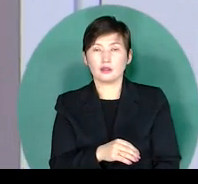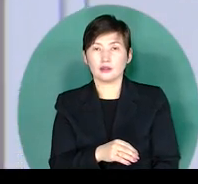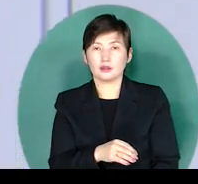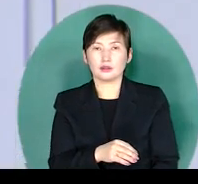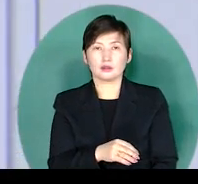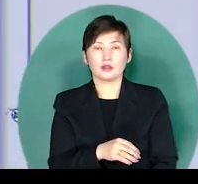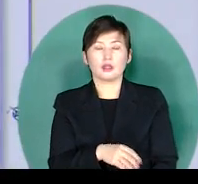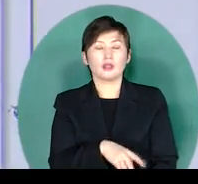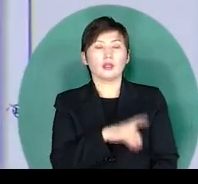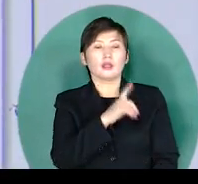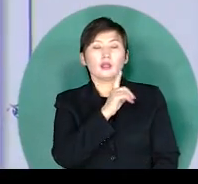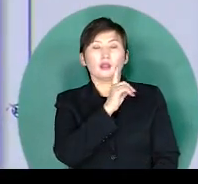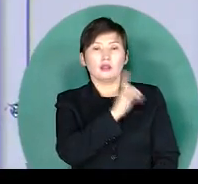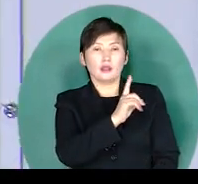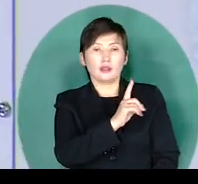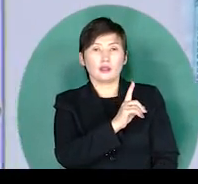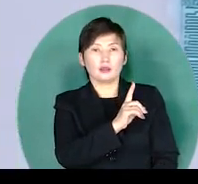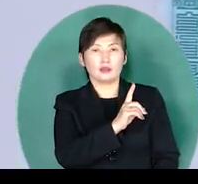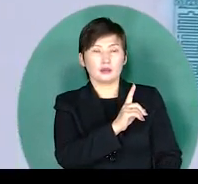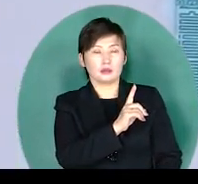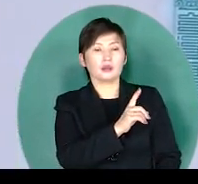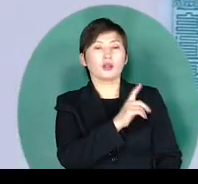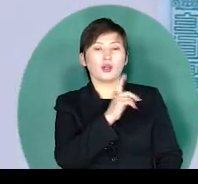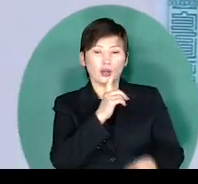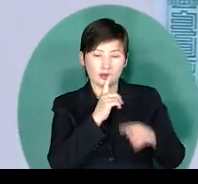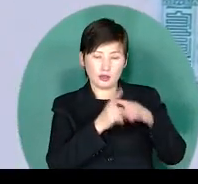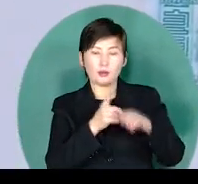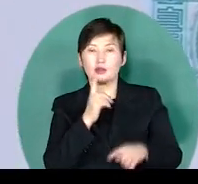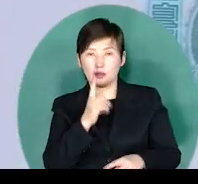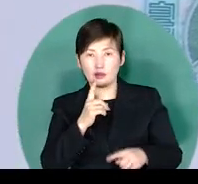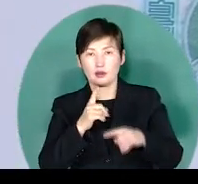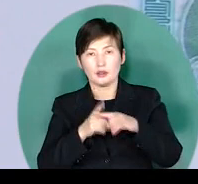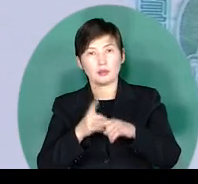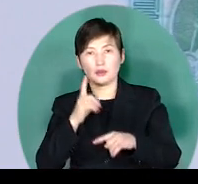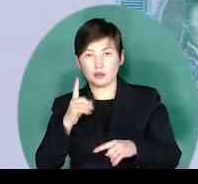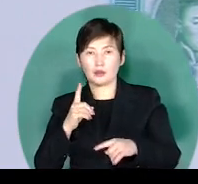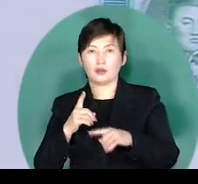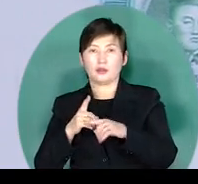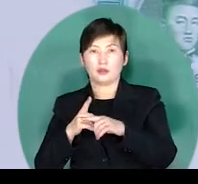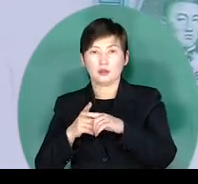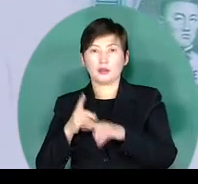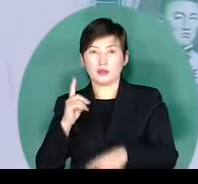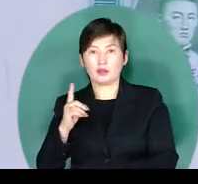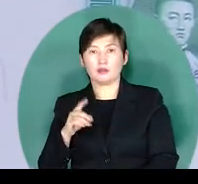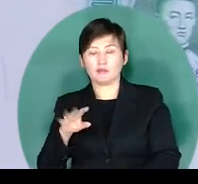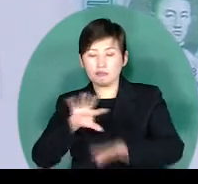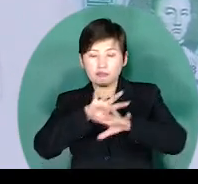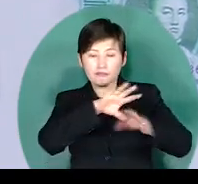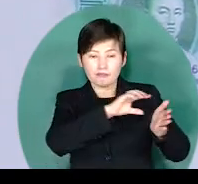Аа, нэгийг хэдэн удаа бичих вэ? 8 удаа. Энд хэд вэ? 2 3